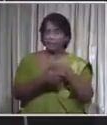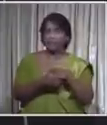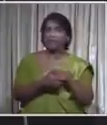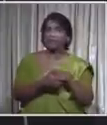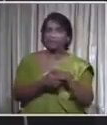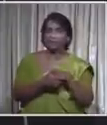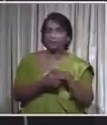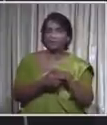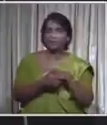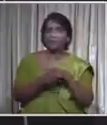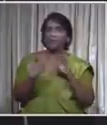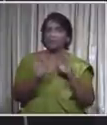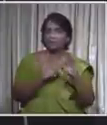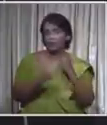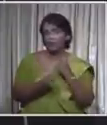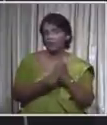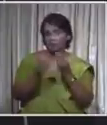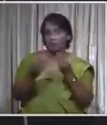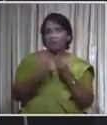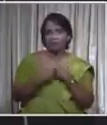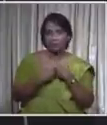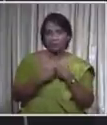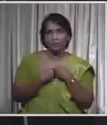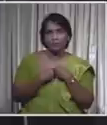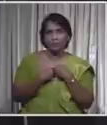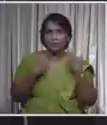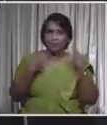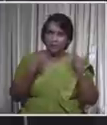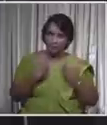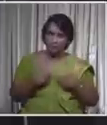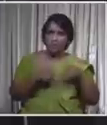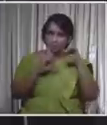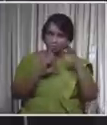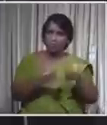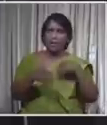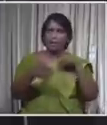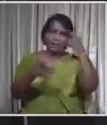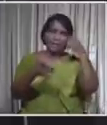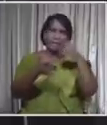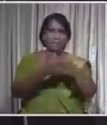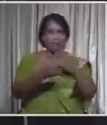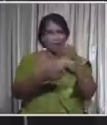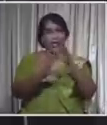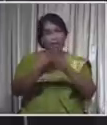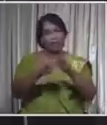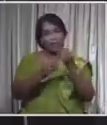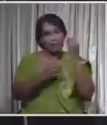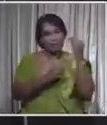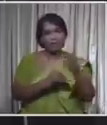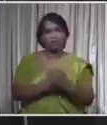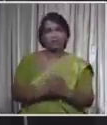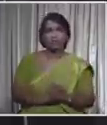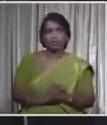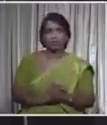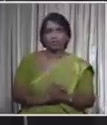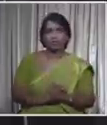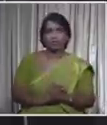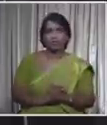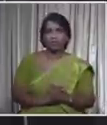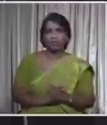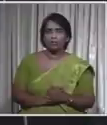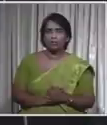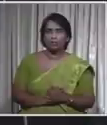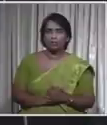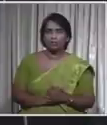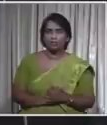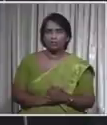මේ යාපාලන ආණ්ඩුවෙන් දුන්නේ මහින්ද මහත්තයරත් ඒ ප්‍රෙෂර් එකම දුන්නා දරුවන්ටත් දුන්නා හරි ඉතින්